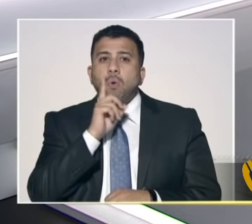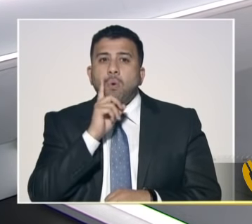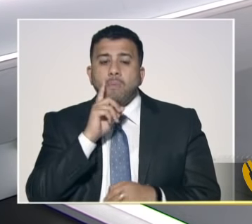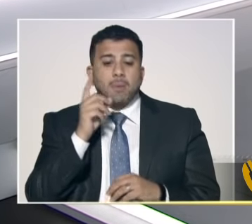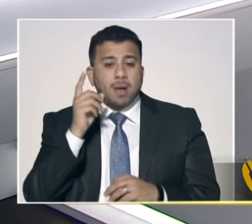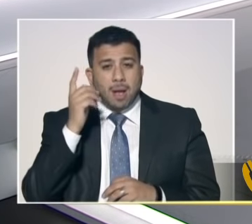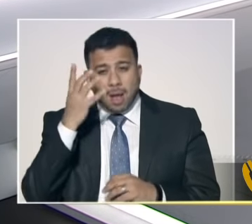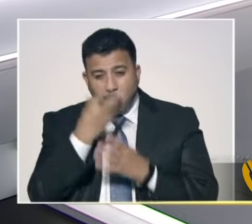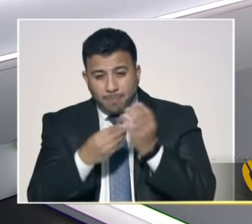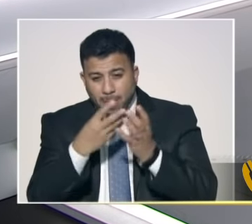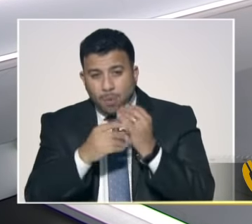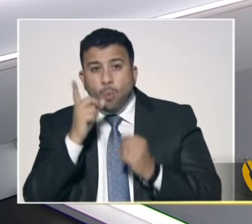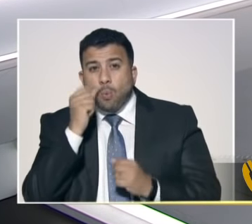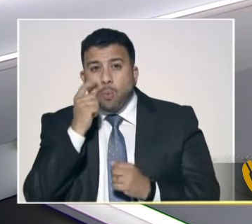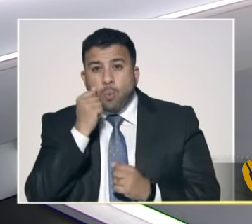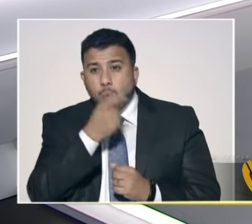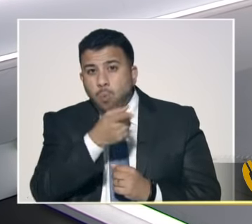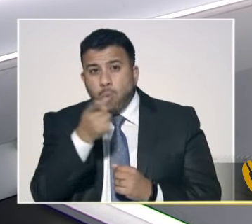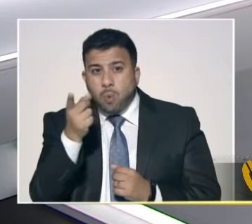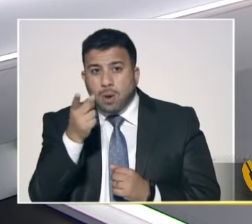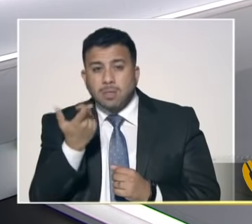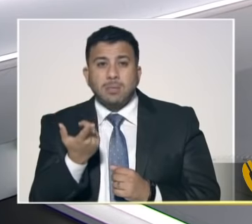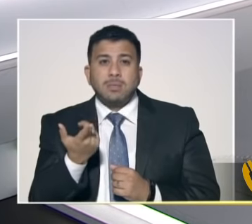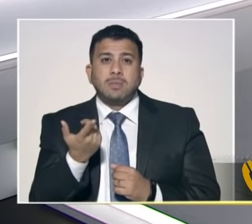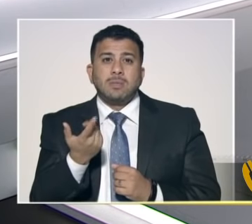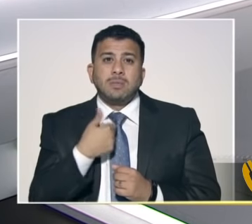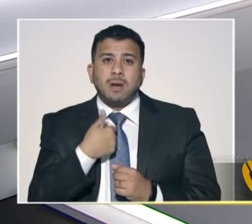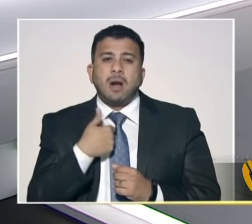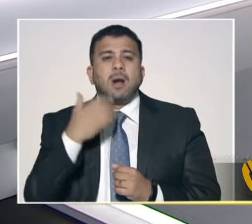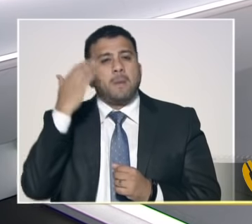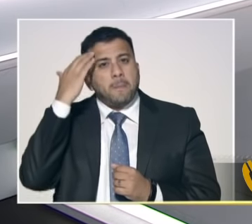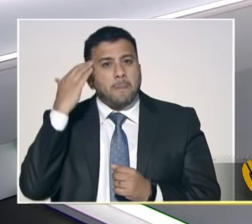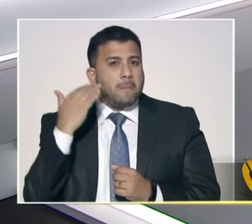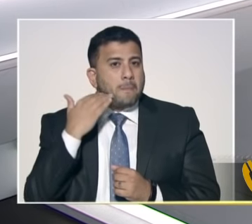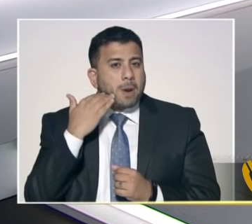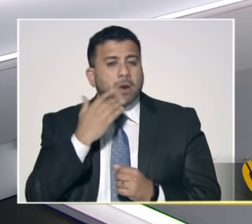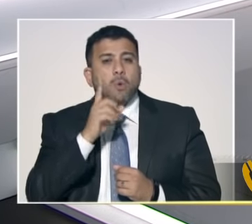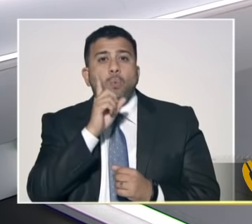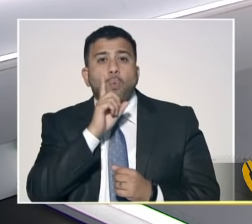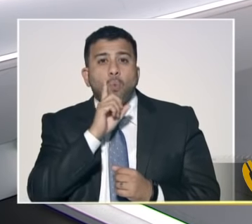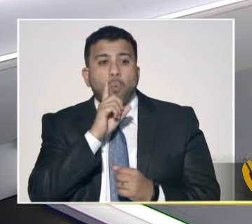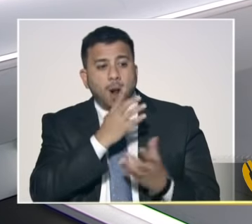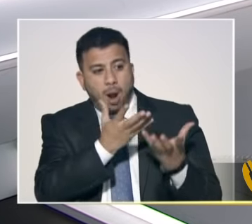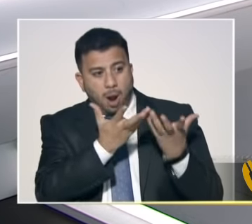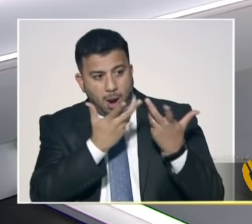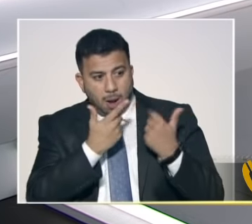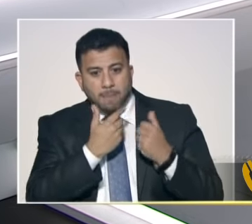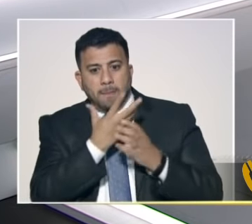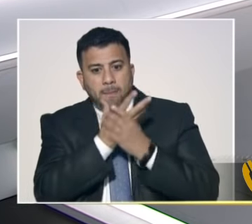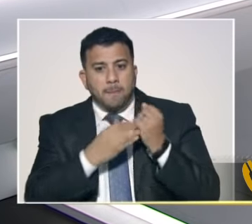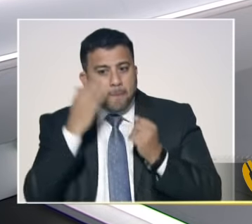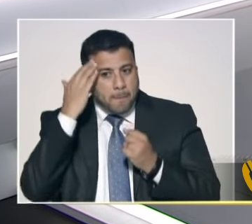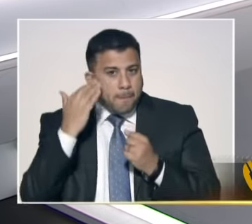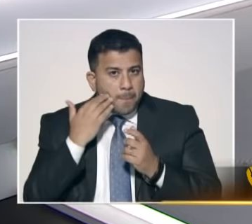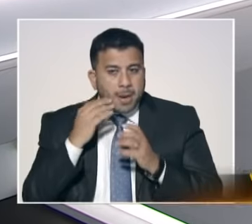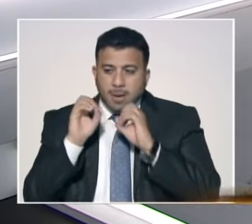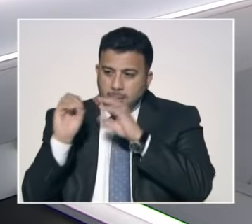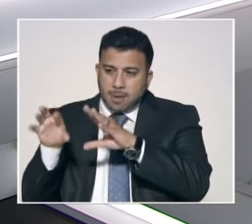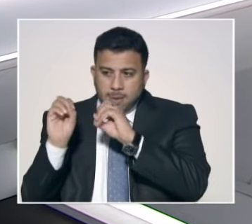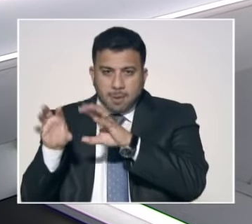نعم. في هذا الحالة تقول أنا أريد أبري على ذمتي وأعطي البنات. إن شاء الله يا أبو حمد. إن شاء الله أبشر. جزاك الله خير.